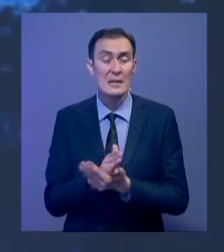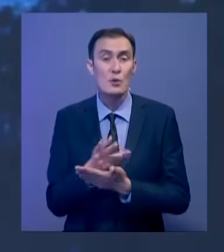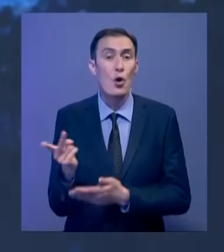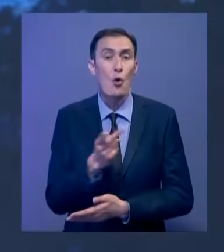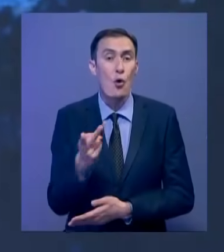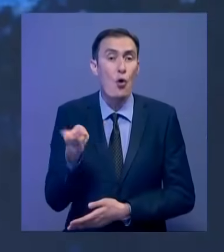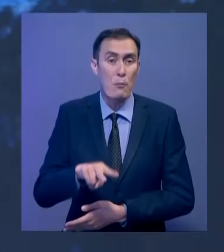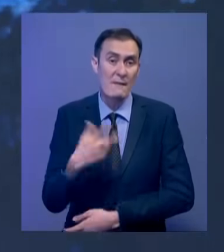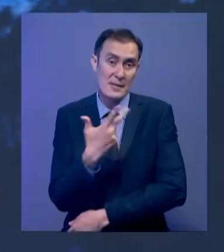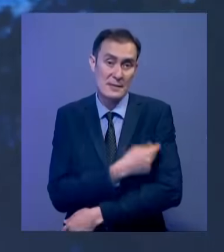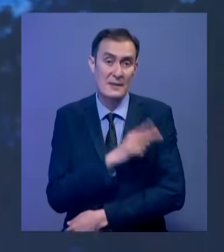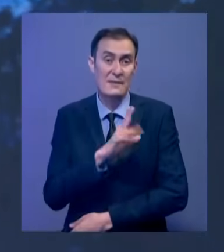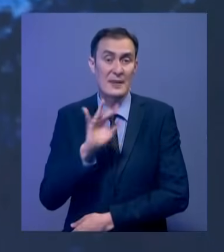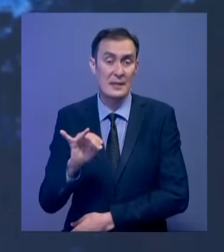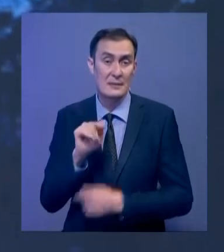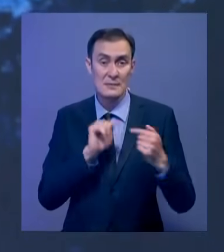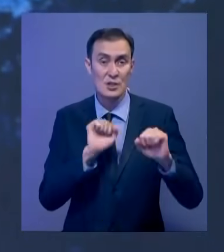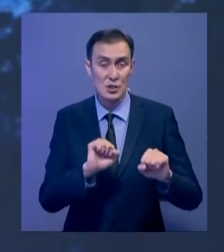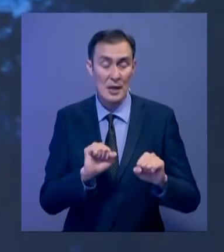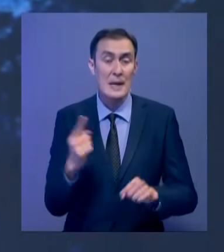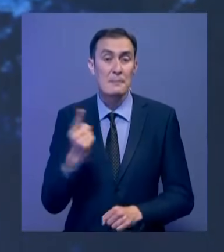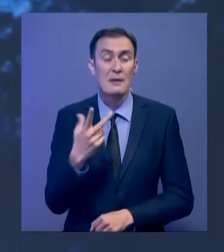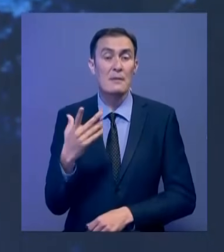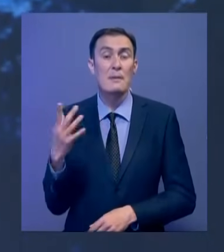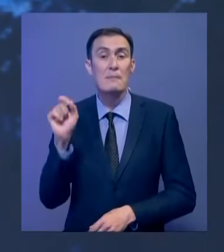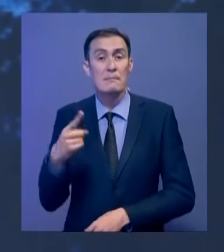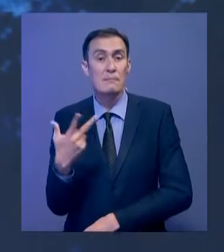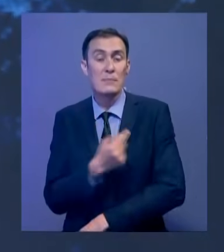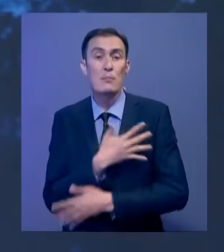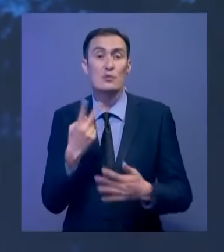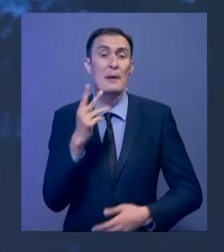оба компонента антиковидного препарата. Первым привитые свыше